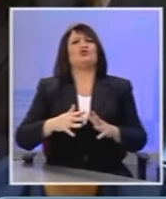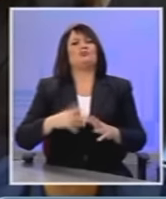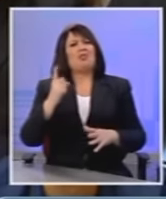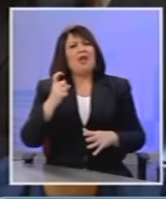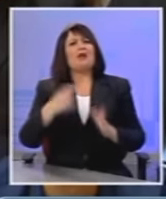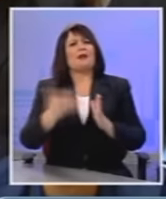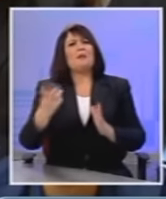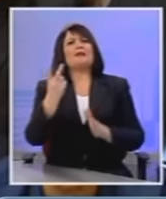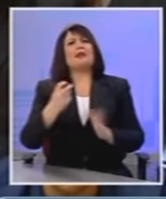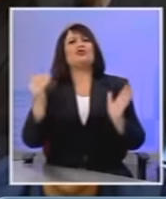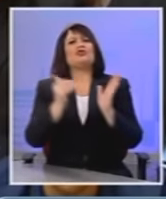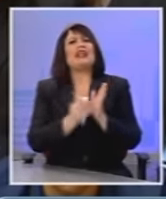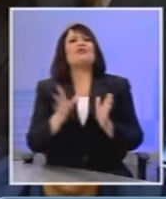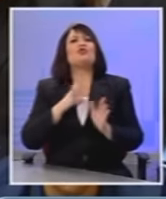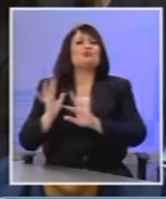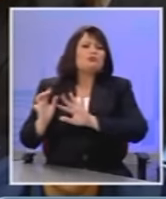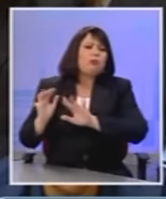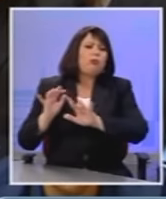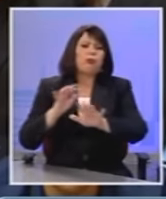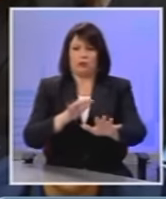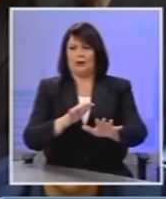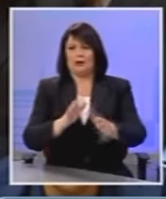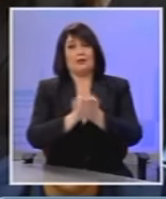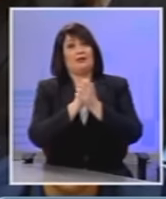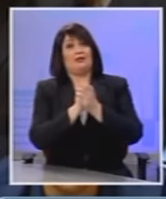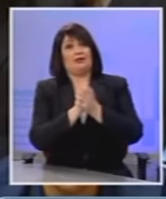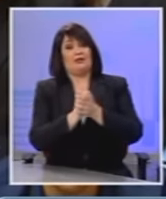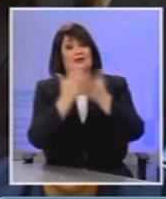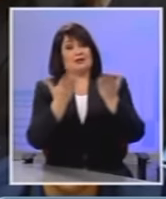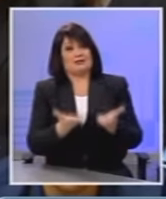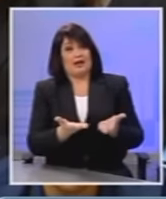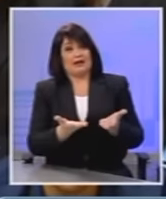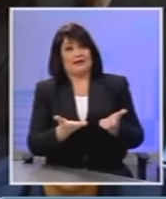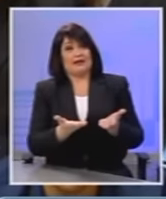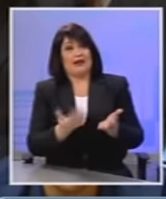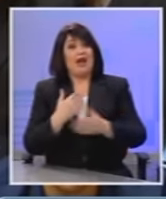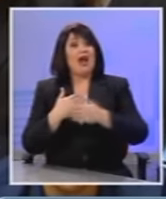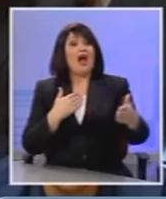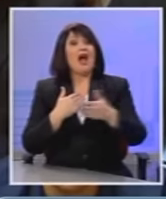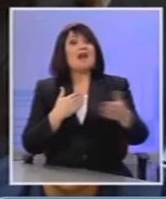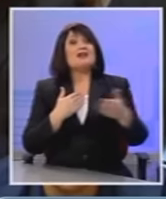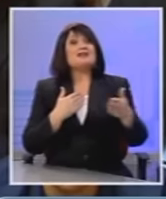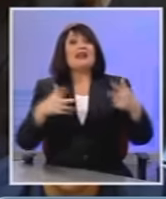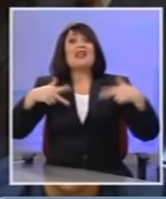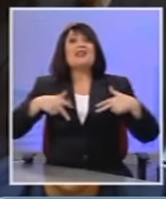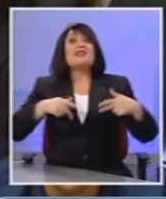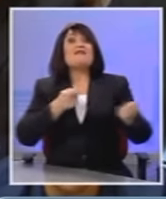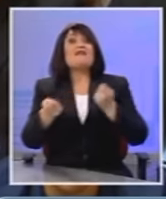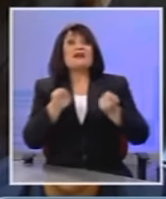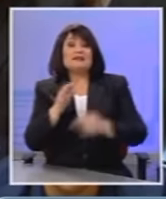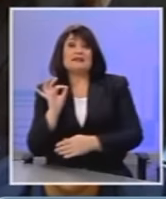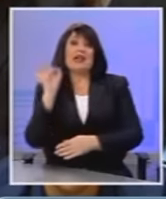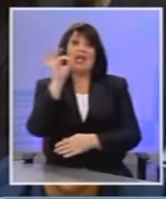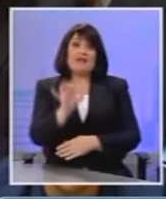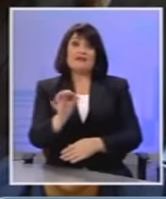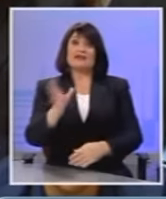10, 15, 20.000 κόσμο. Συγχαρητήρια λοιπόν. Με την αριστερή σας διακυβέρνηση φτάσατε τον